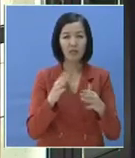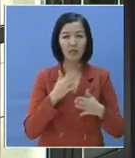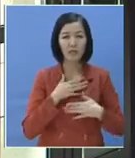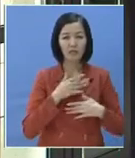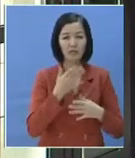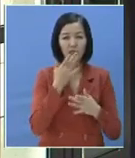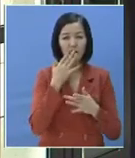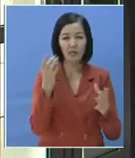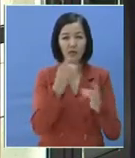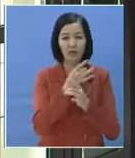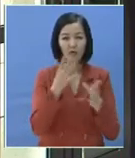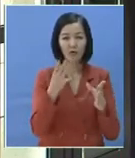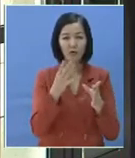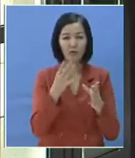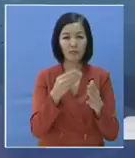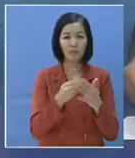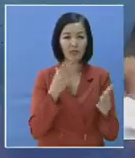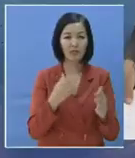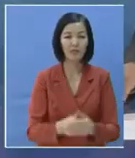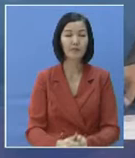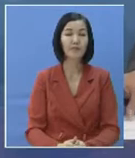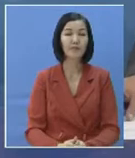национальным культурным ценностям.